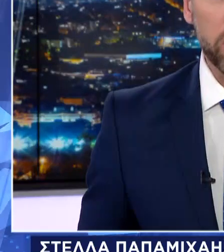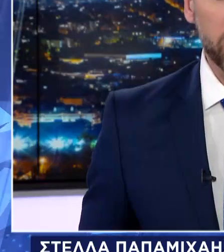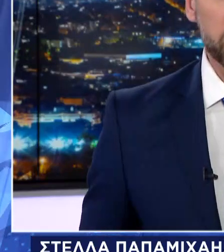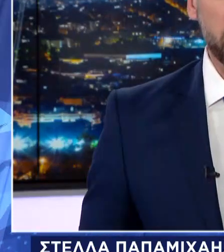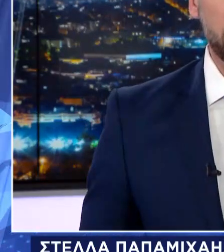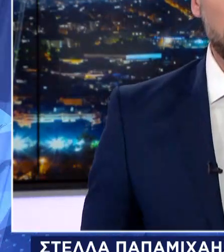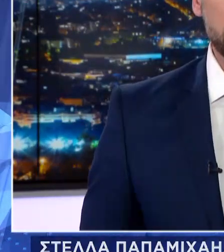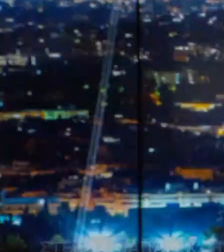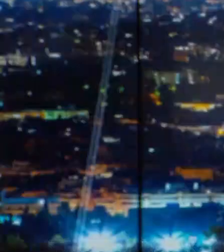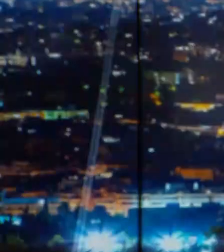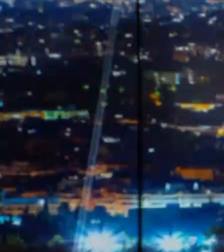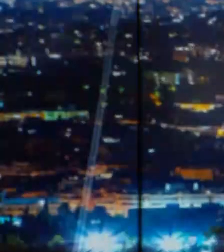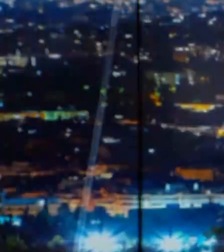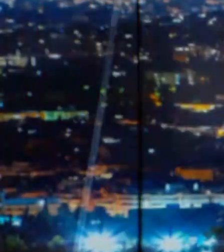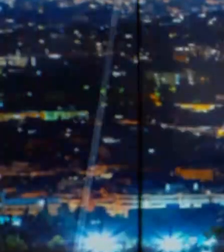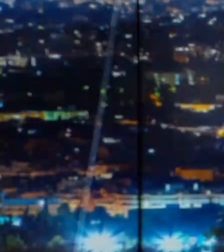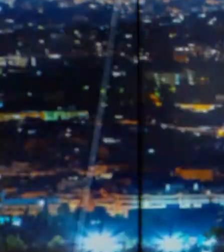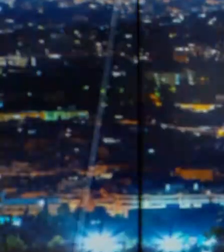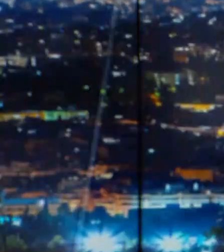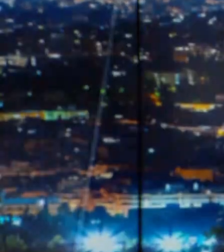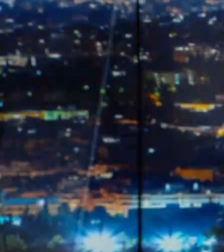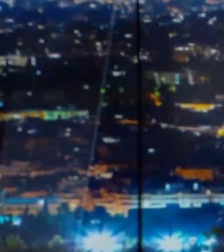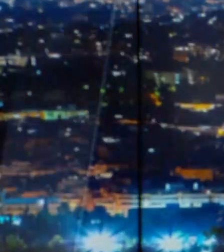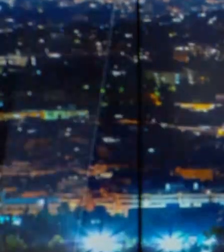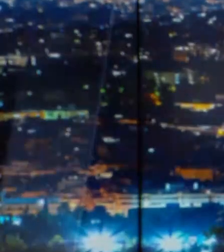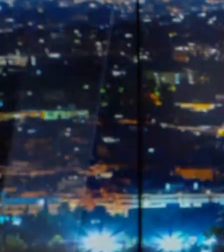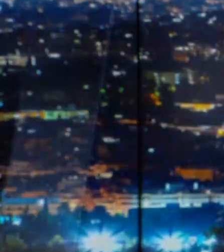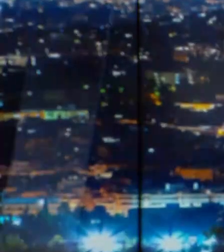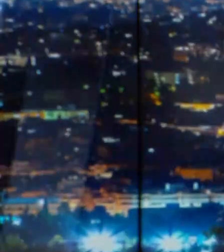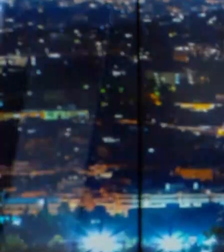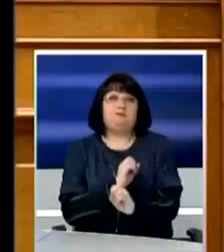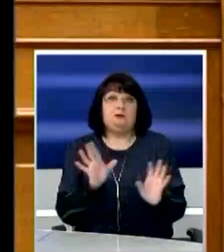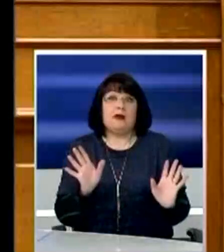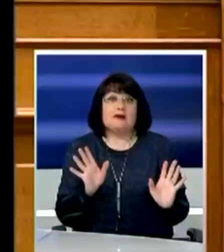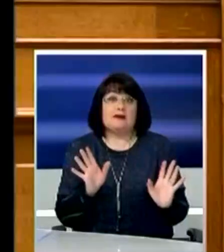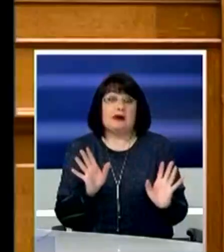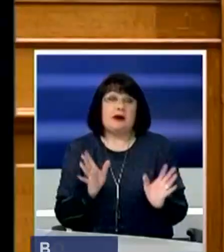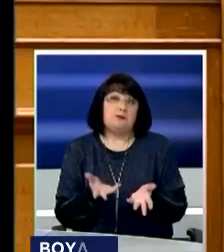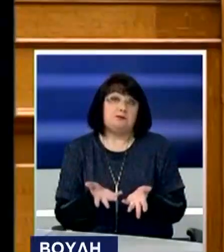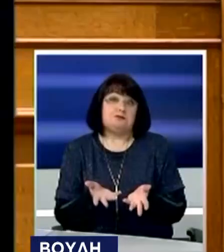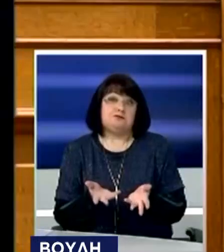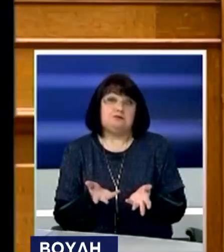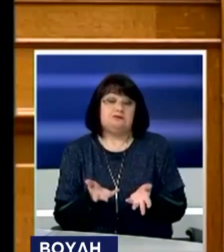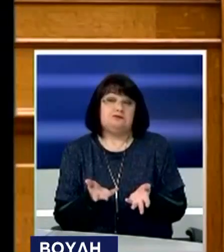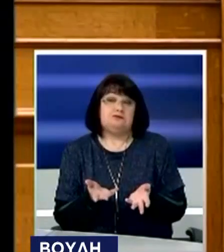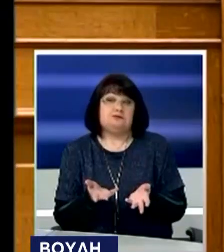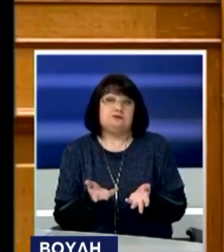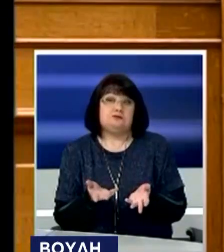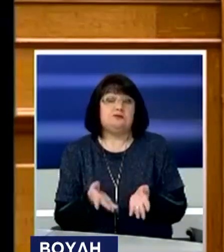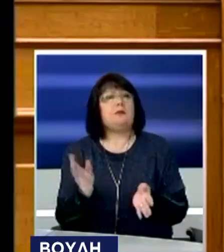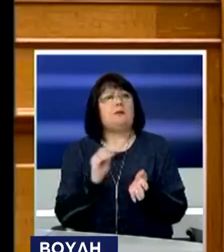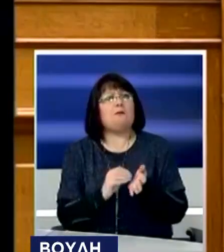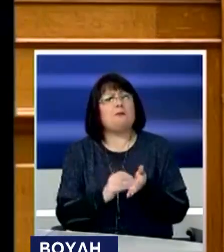πολύ. Κυρίες και κύριοι, να δούμε τι ακριβώς όμως δήλωσαν οι πολιτικοί αρχηγοί σχετικά με το θέμα αυτό. Ξαφνικά